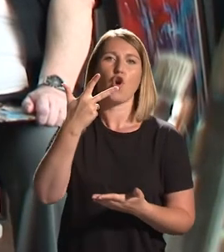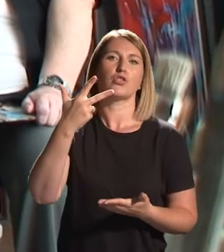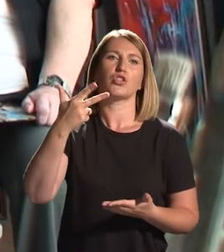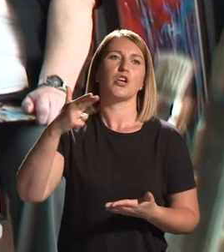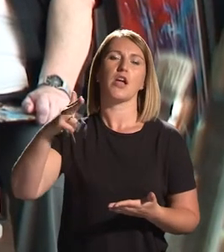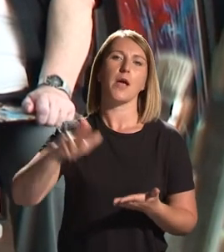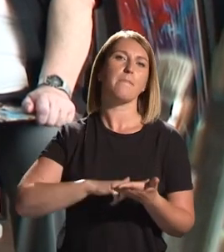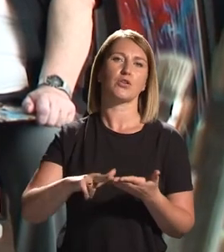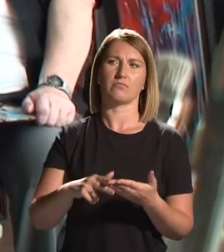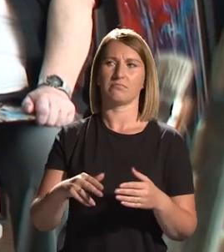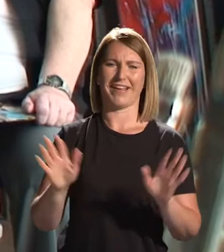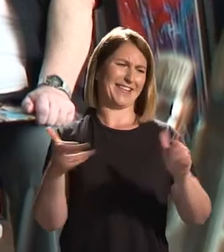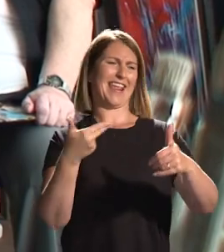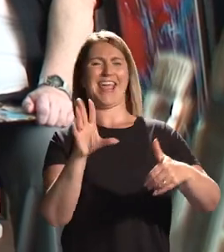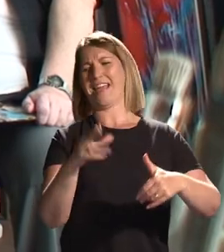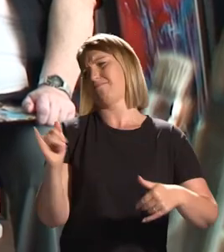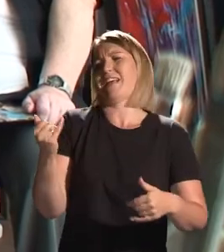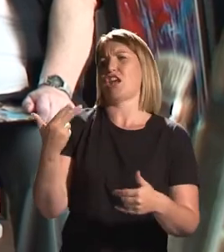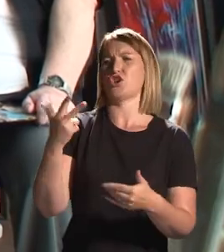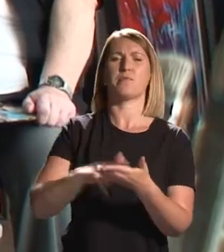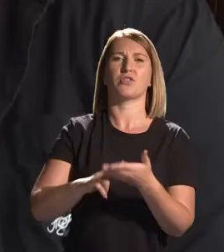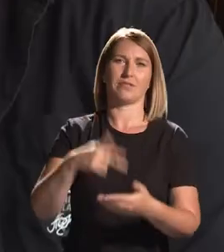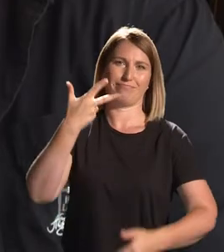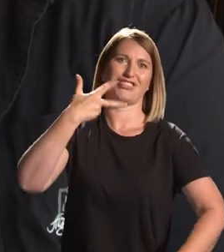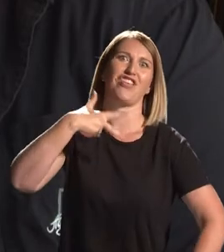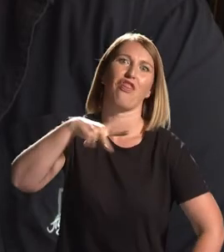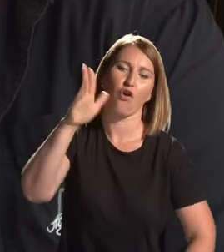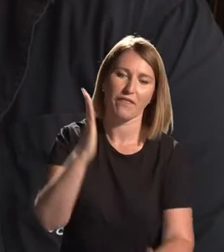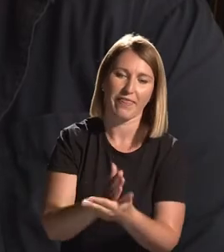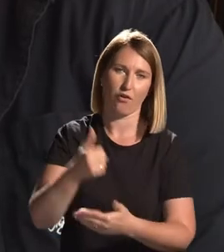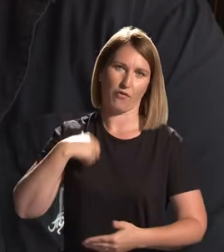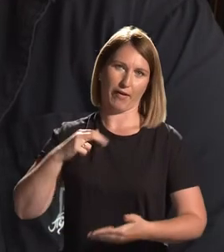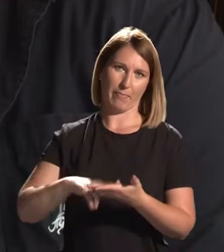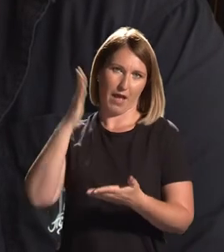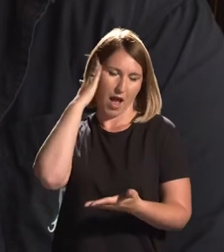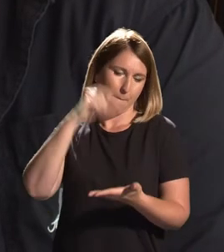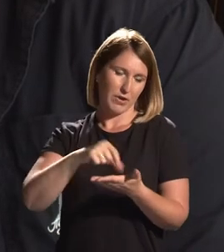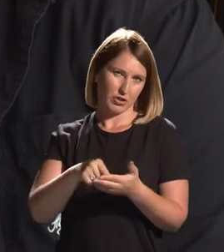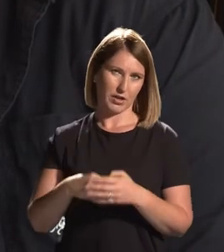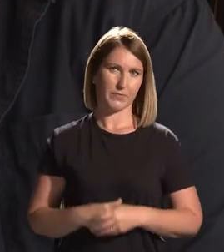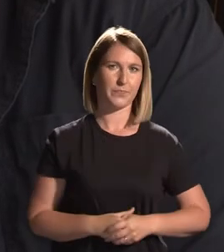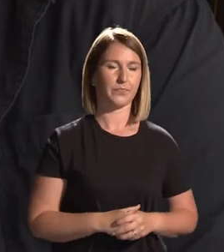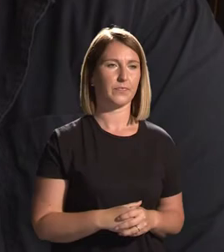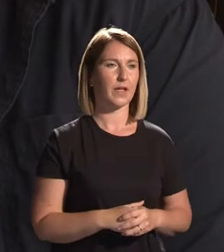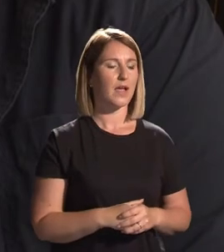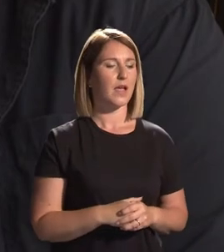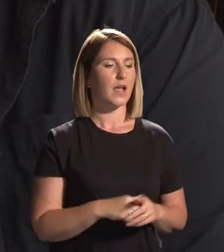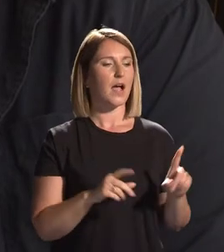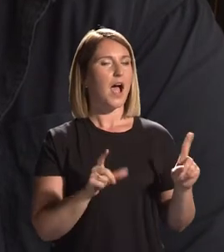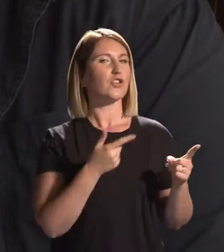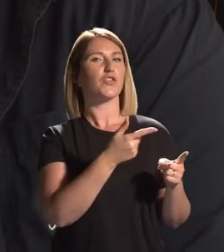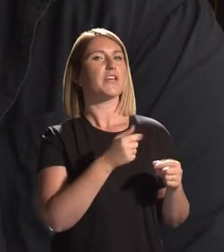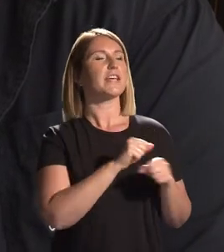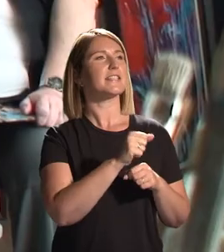nie? No więc jakie 3 miesiące, nie? 3 tygodnie chyba. Kończę ten wątek pilski. Z których działań jest